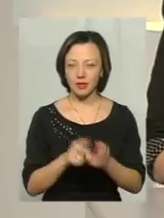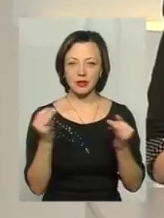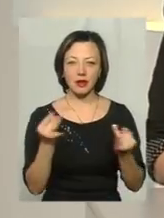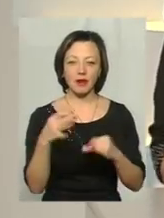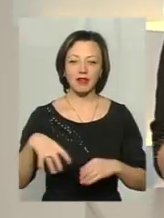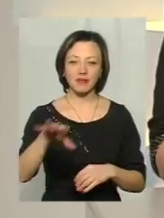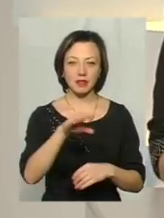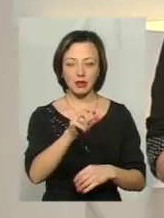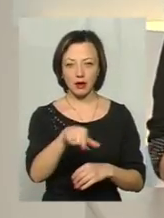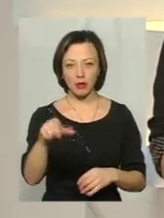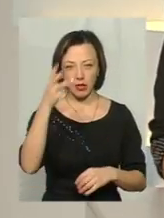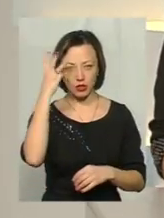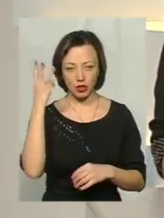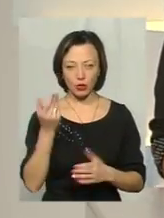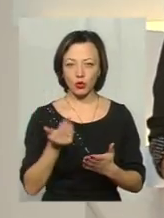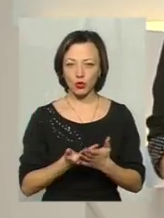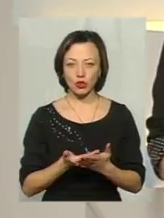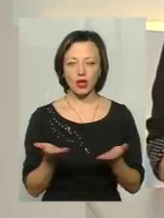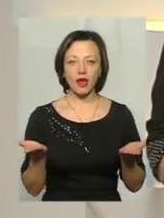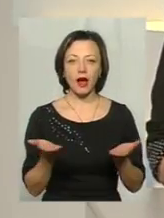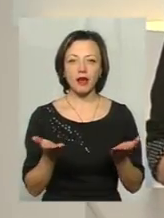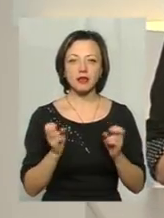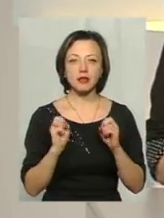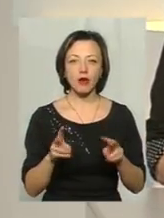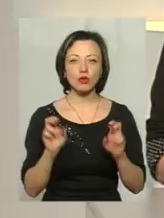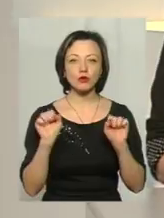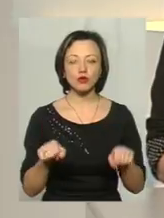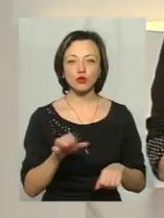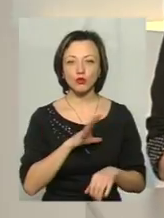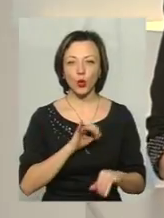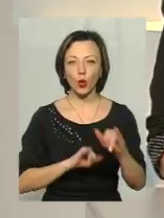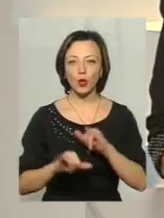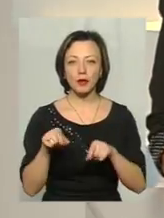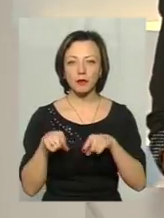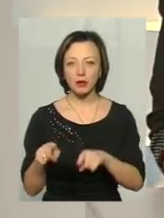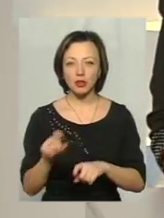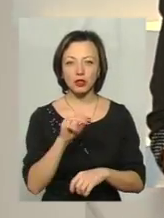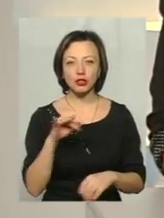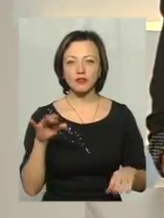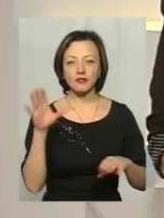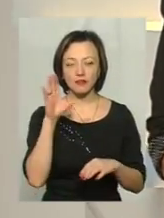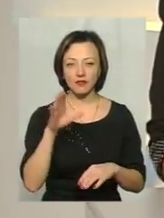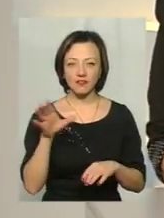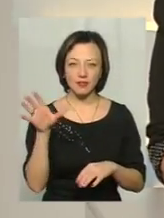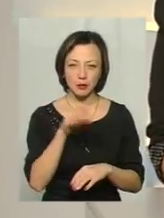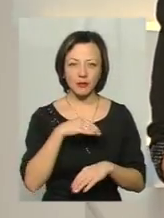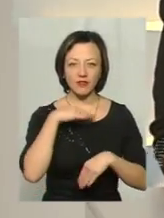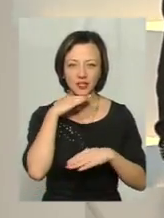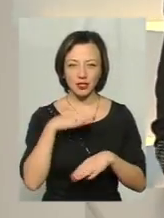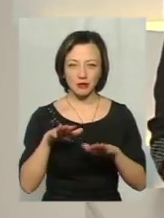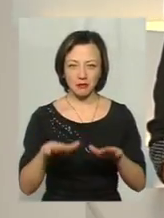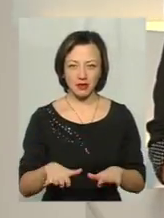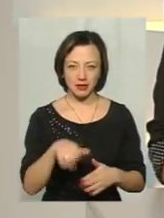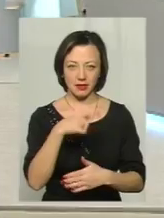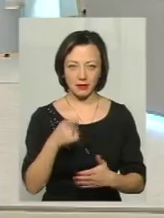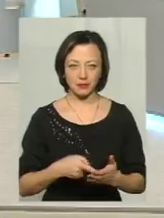всіх хмельничан. Отож, які загрози можуть бути, куди бігти і чи всім вистачить місця? Прошу, по черзі,